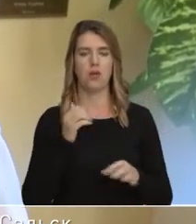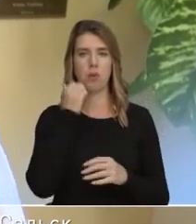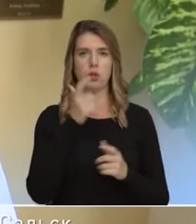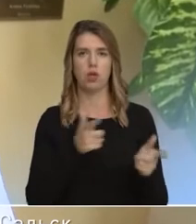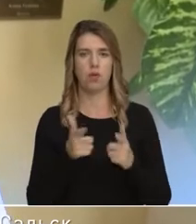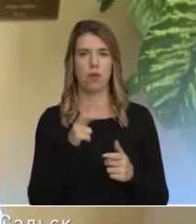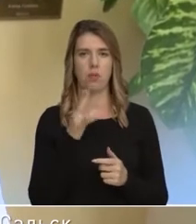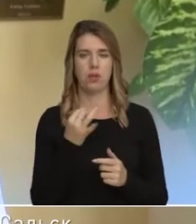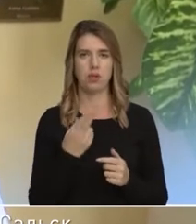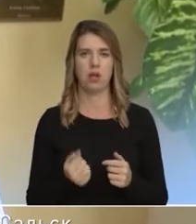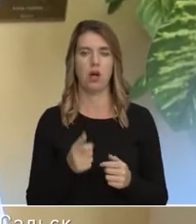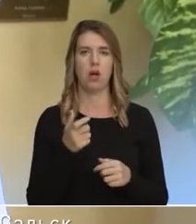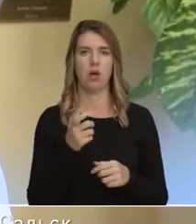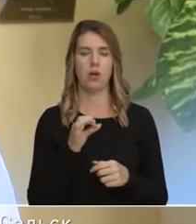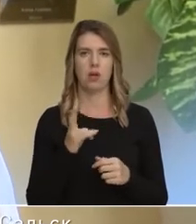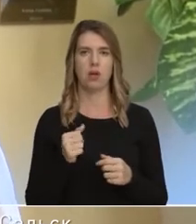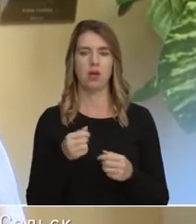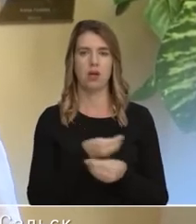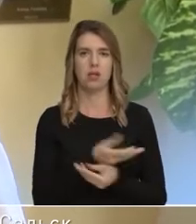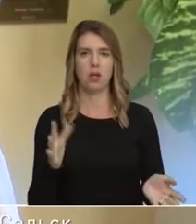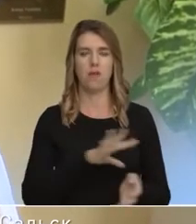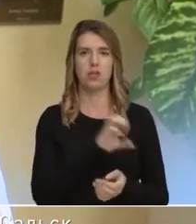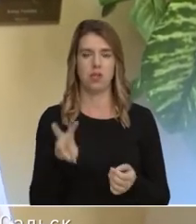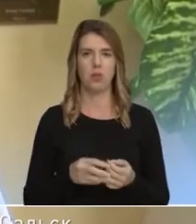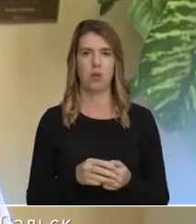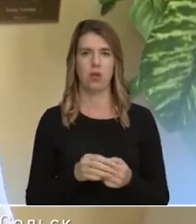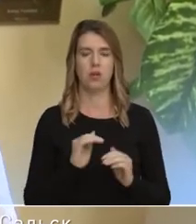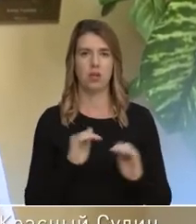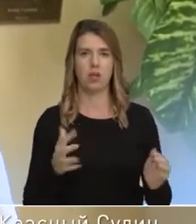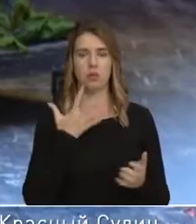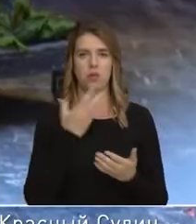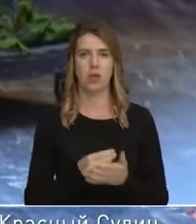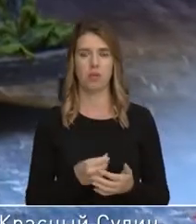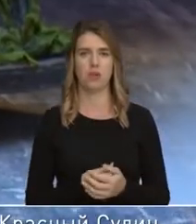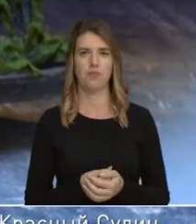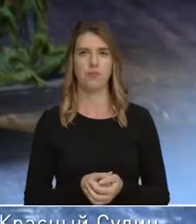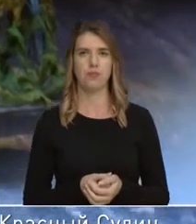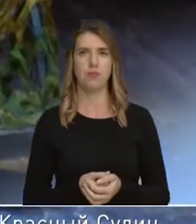бабушка готовила пиццу, и она раздала всем детям своим.